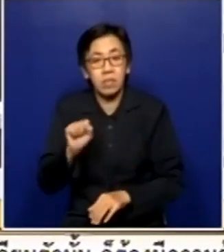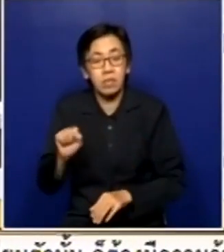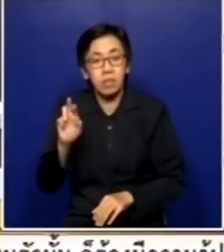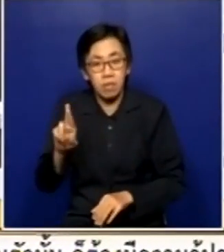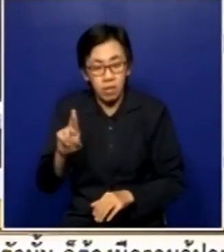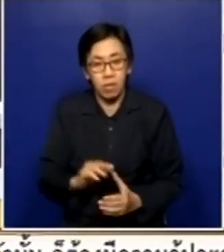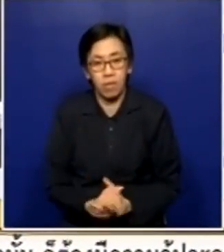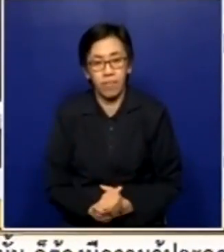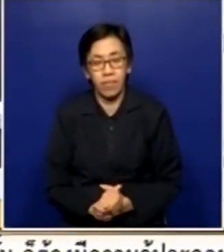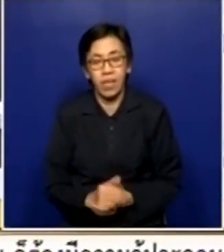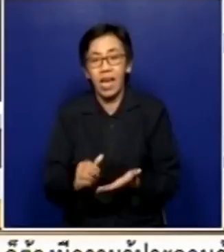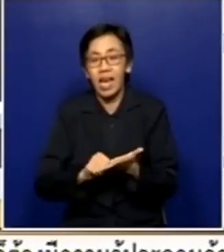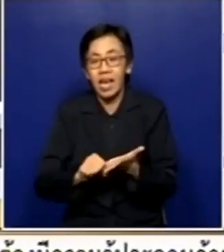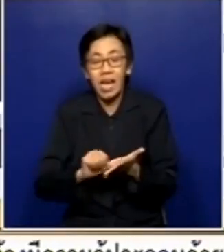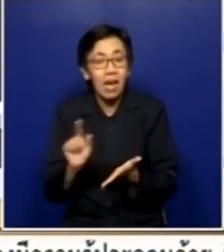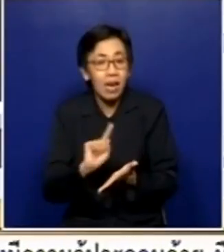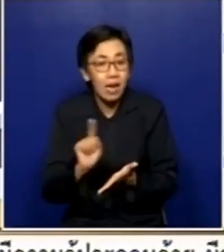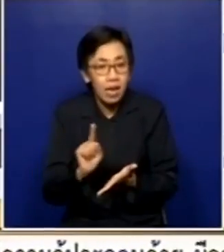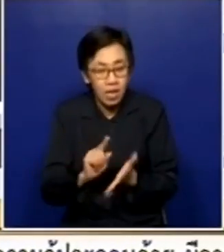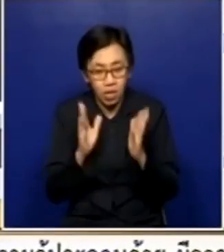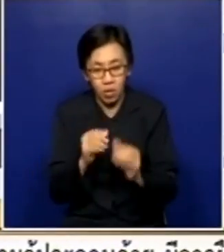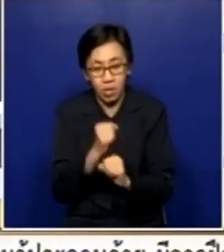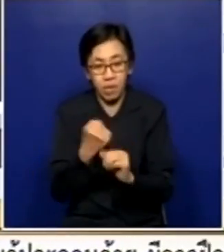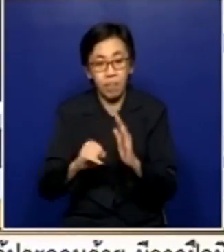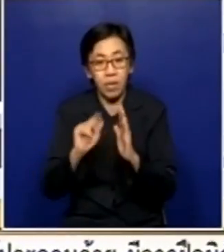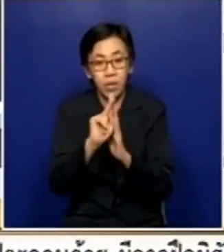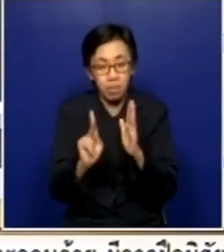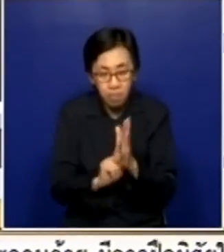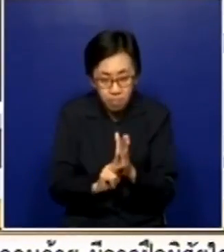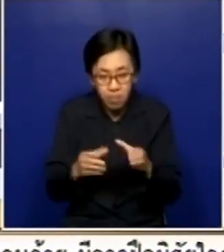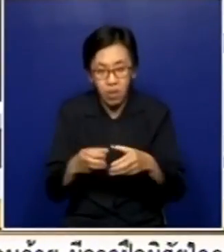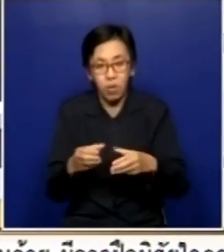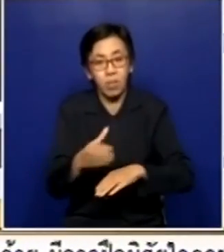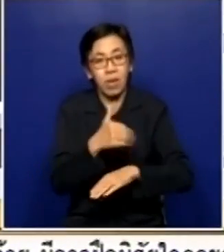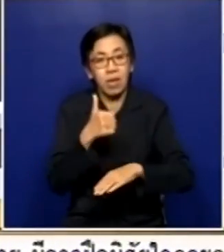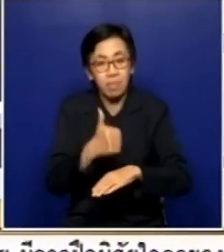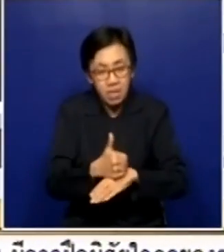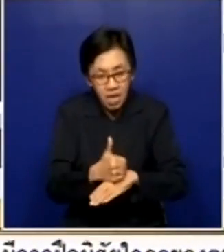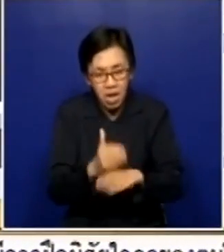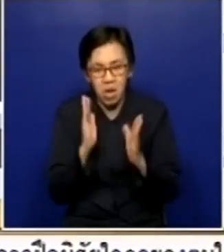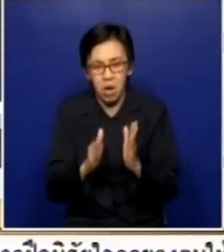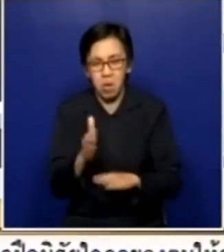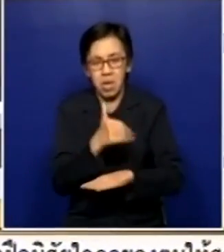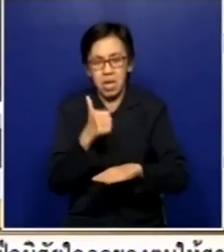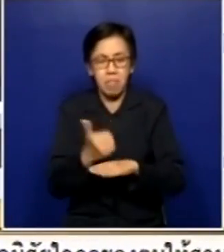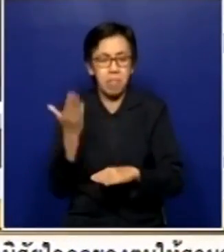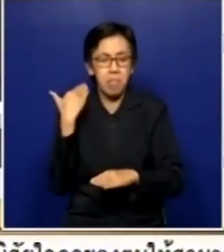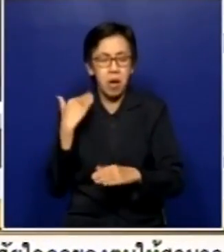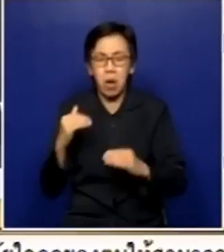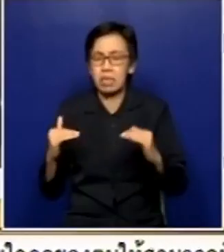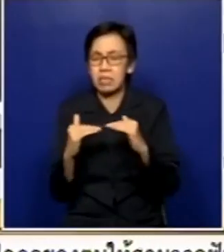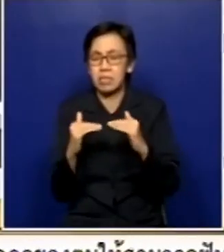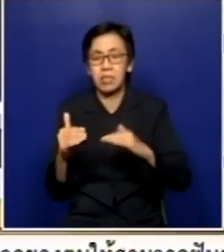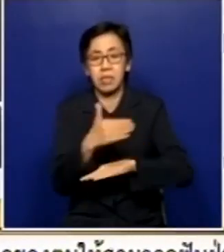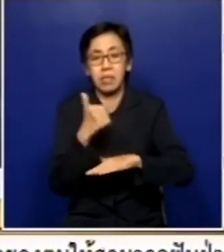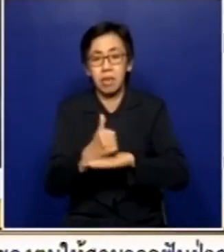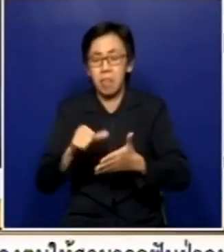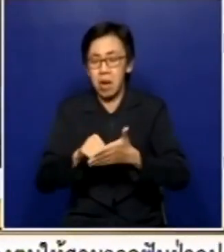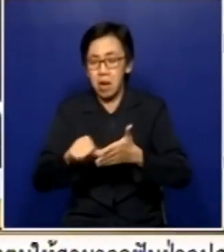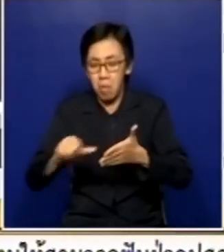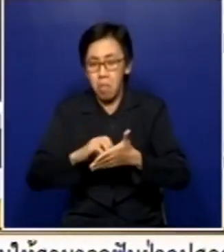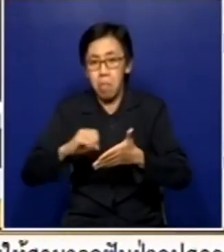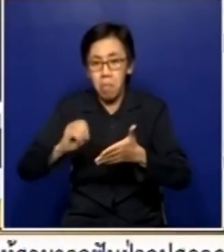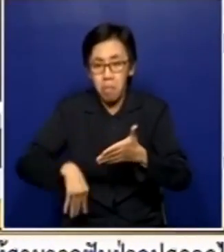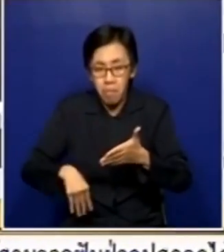แก้ไขให้ผู้กระทำผิดกฎหมายพรรคการเมืองที่นักการเมืองที่ถูกตัดสิทธิ์ถูกเพิกถอนสิทธิ์